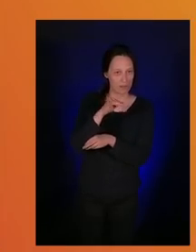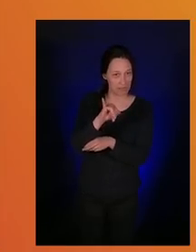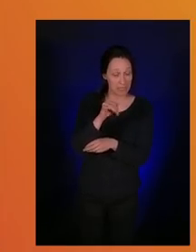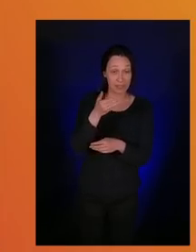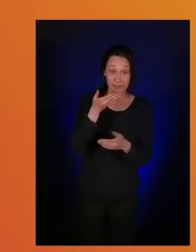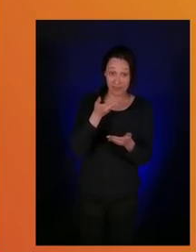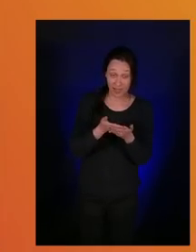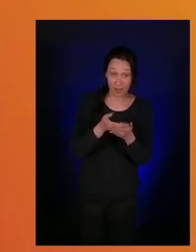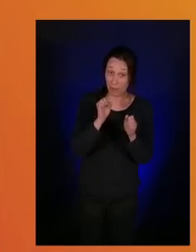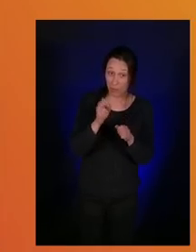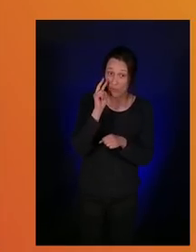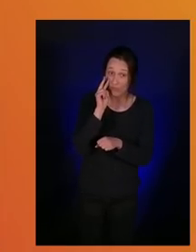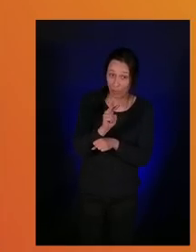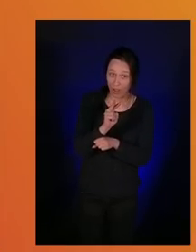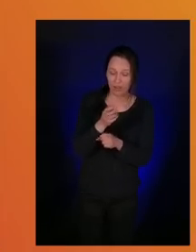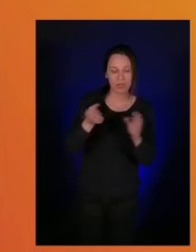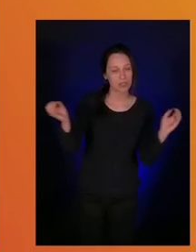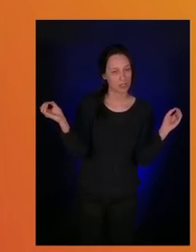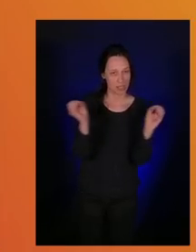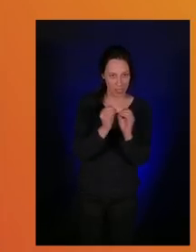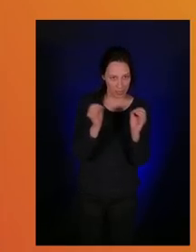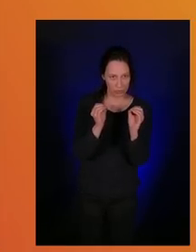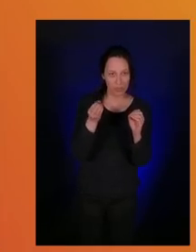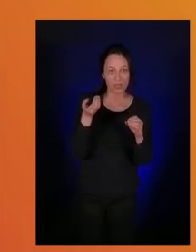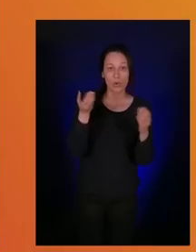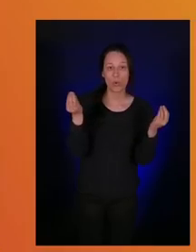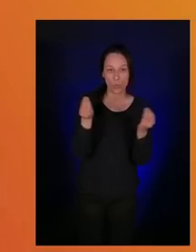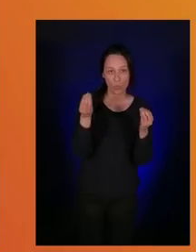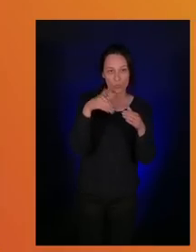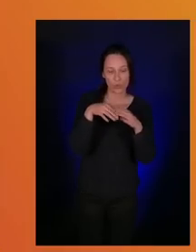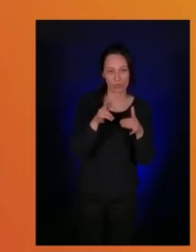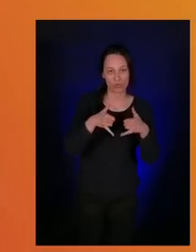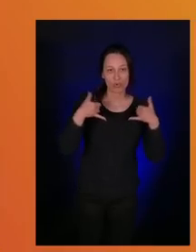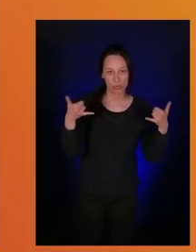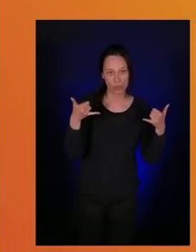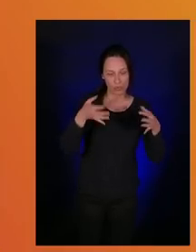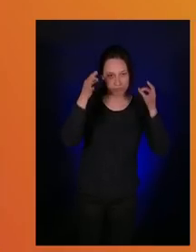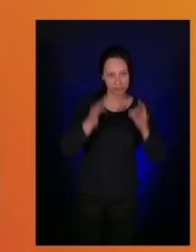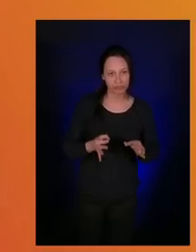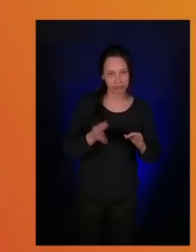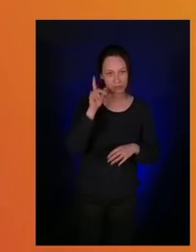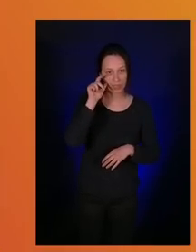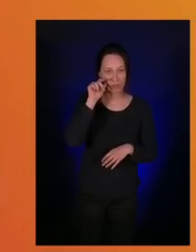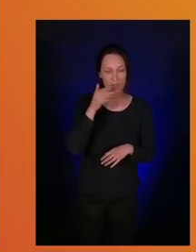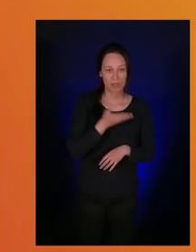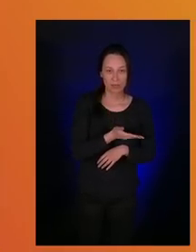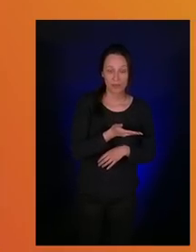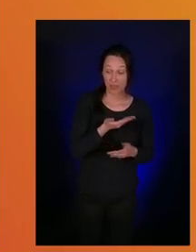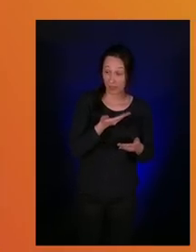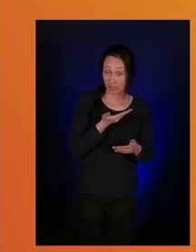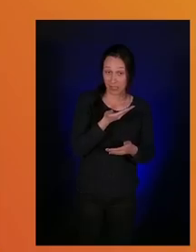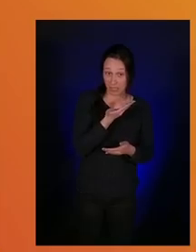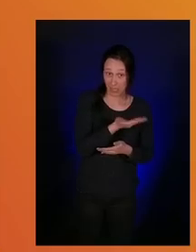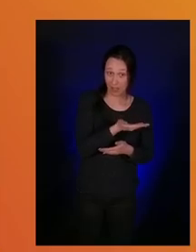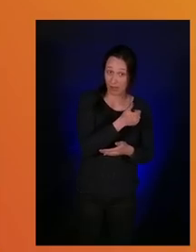sont disponibles gratuitement sur les journaux officiels de la République. On peut même le produire, et c'est ce qui est produit à la direction confédérale quand elle